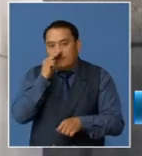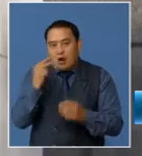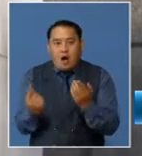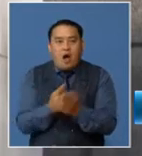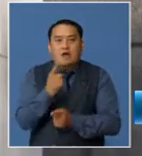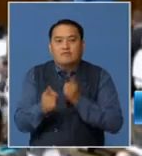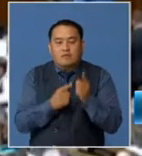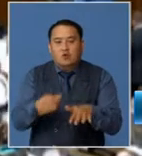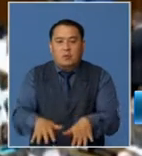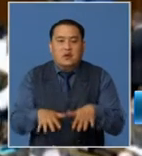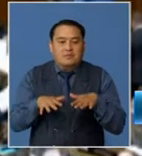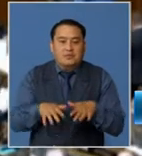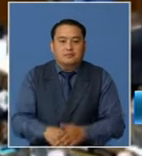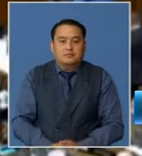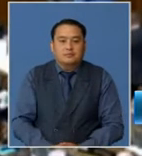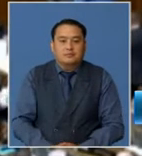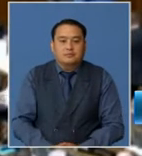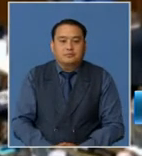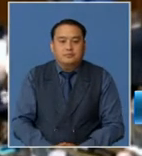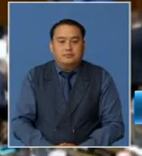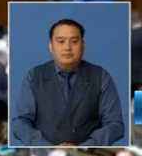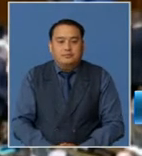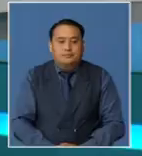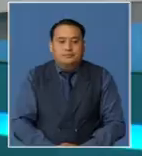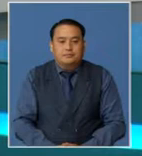обновить состав парламента.